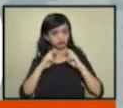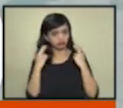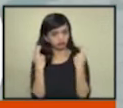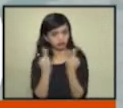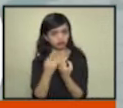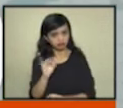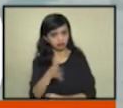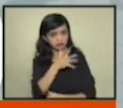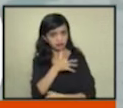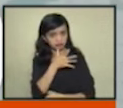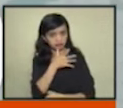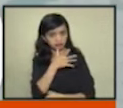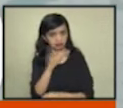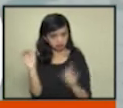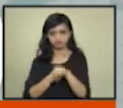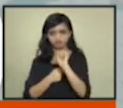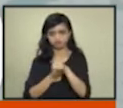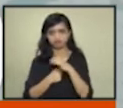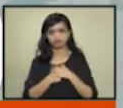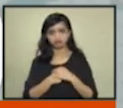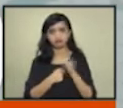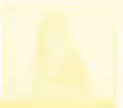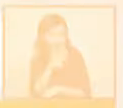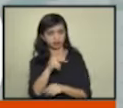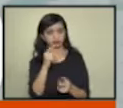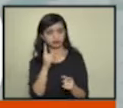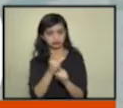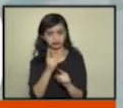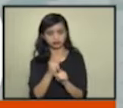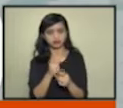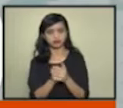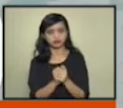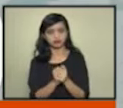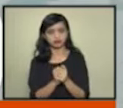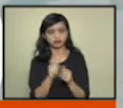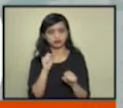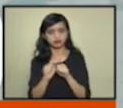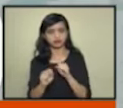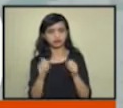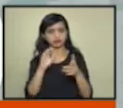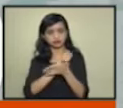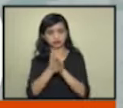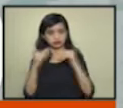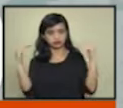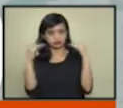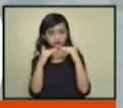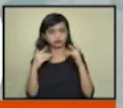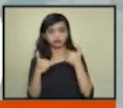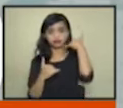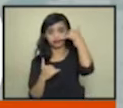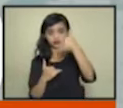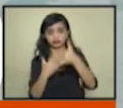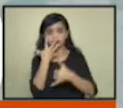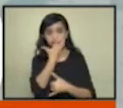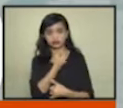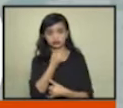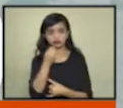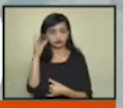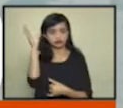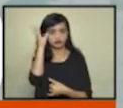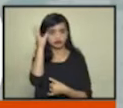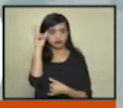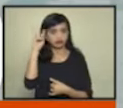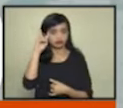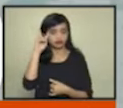mismong nanay nila, ina-api daw ng mga ito. Opo, sir. Para naman maging patas tayo, makakausap na natin sa linyang telepono si Mr. Chito